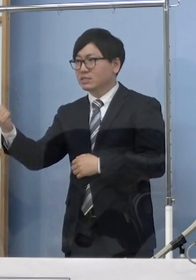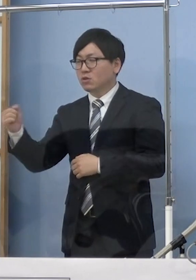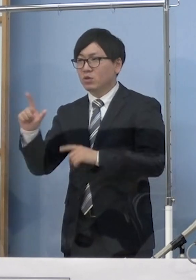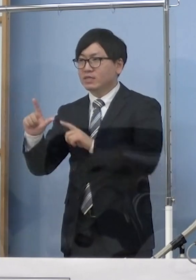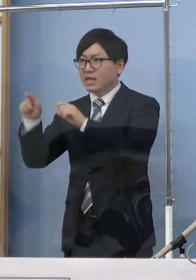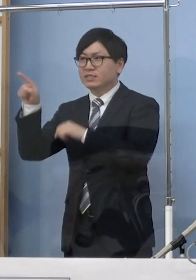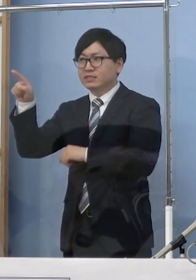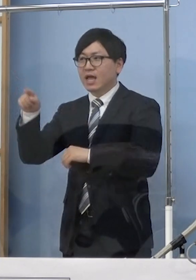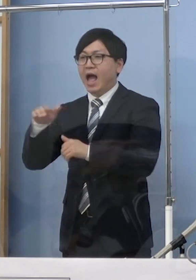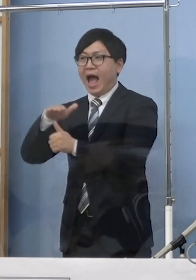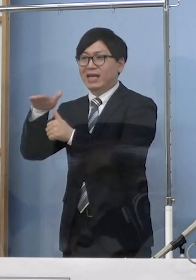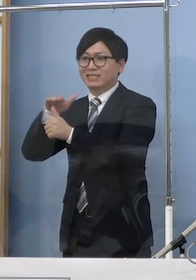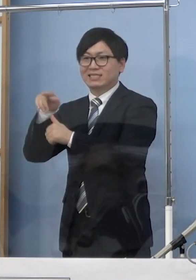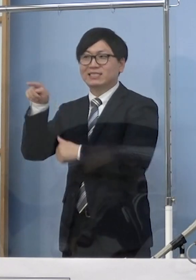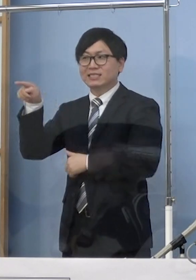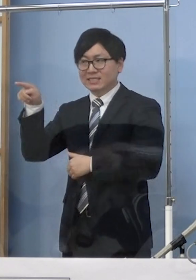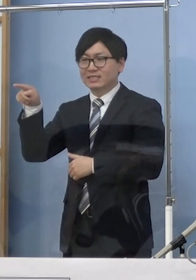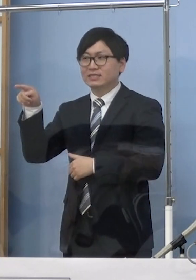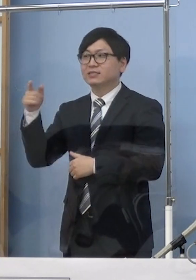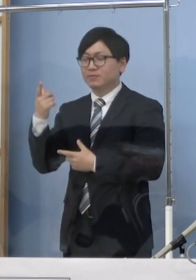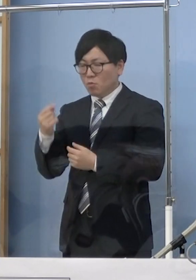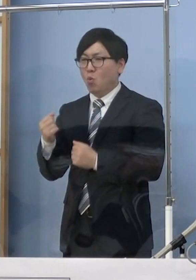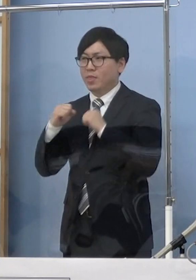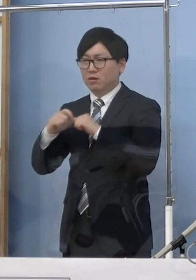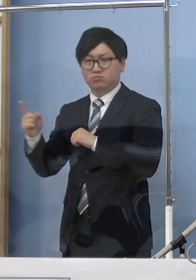の愛知県、こちらがいよいよ適用と、